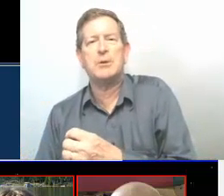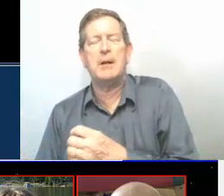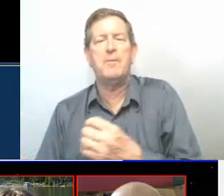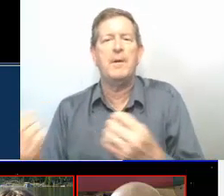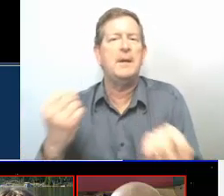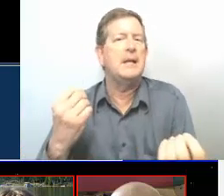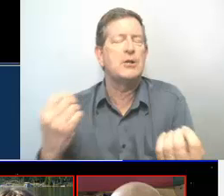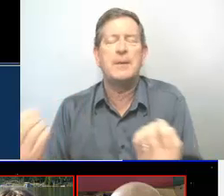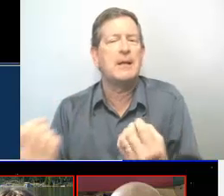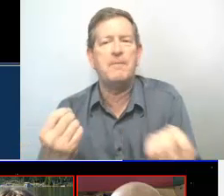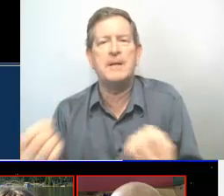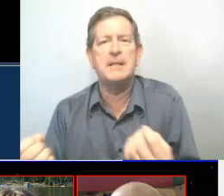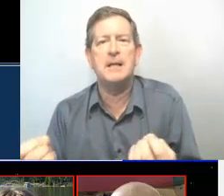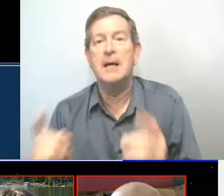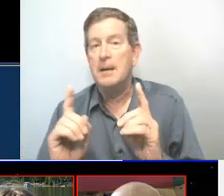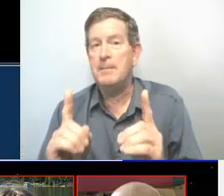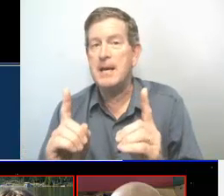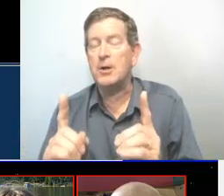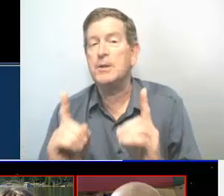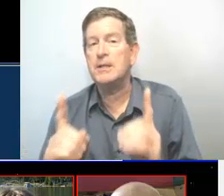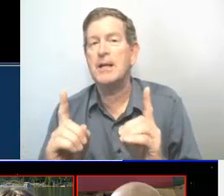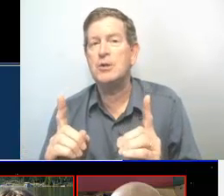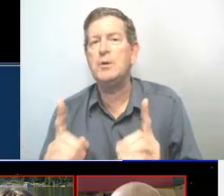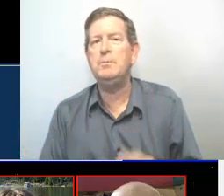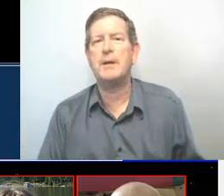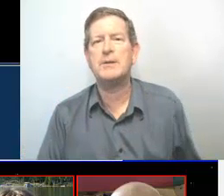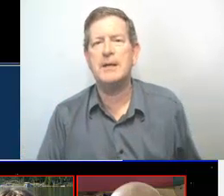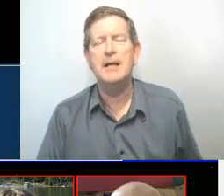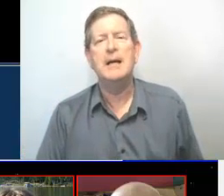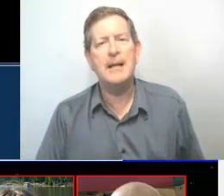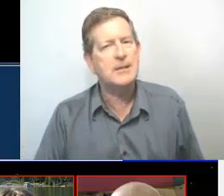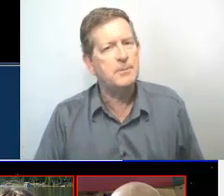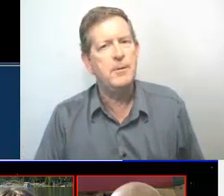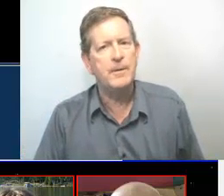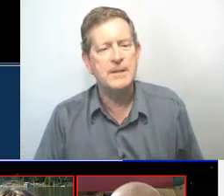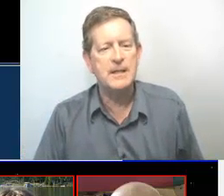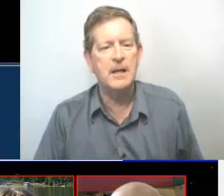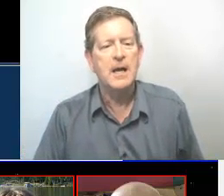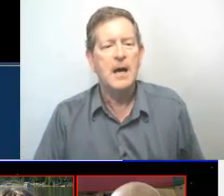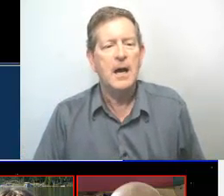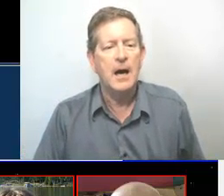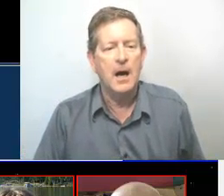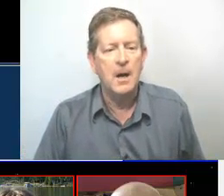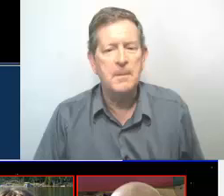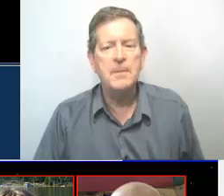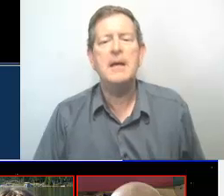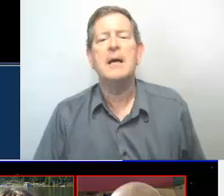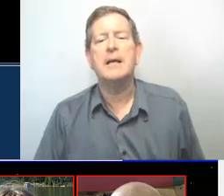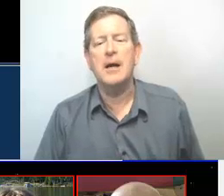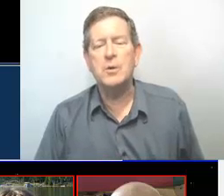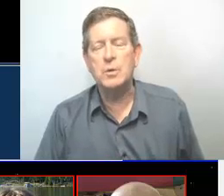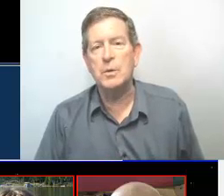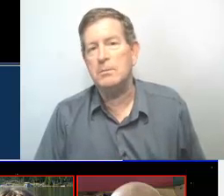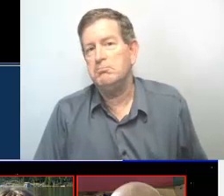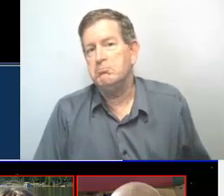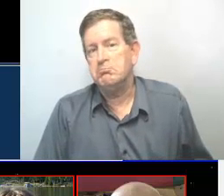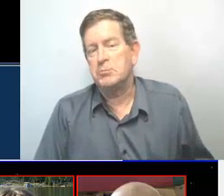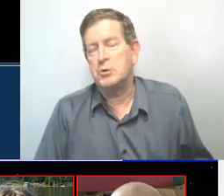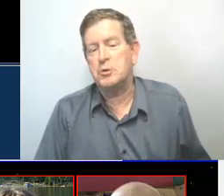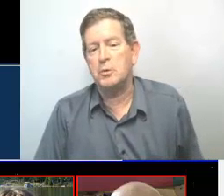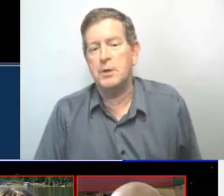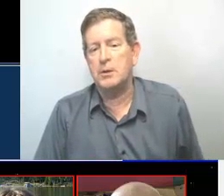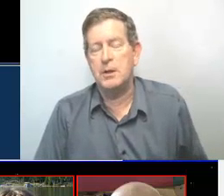mot est masculin ou féminin n'est jamais très facile. Mais quand il s'agit d'une personne, là c'est plus facile. Homme,